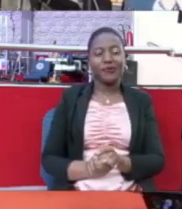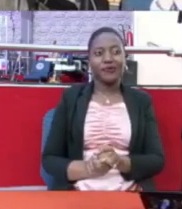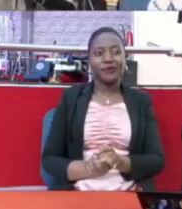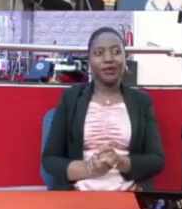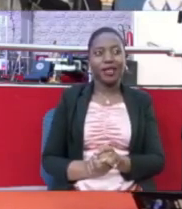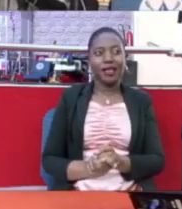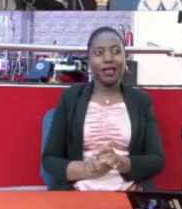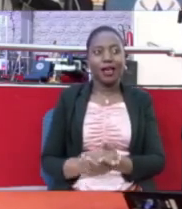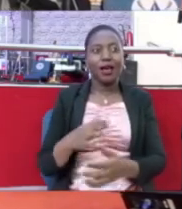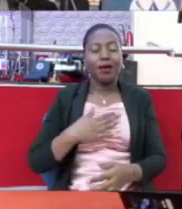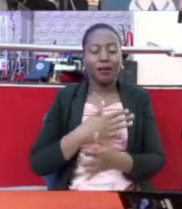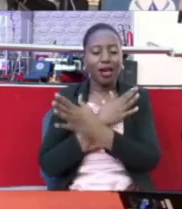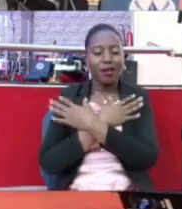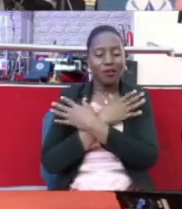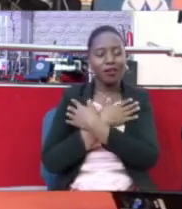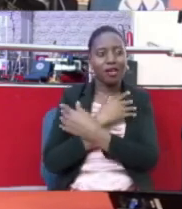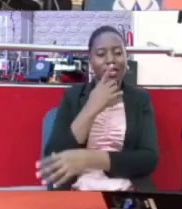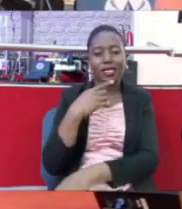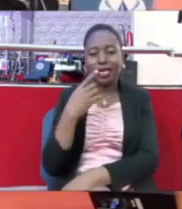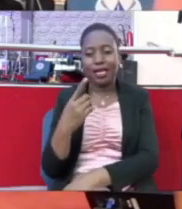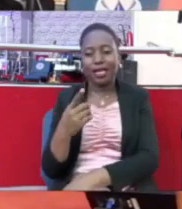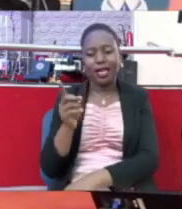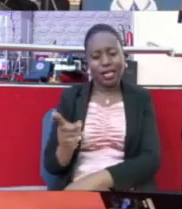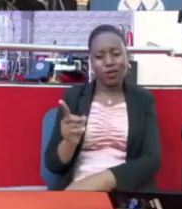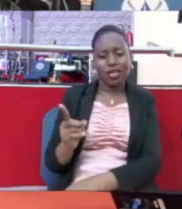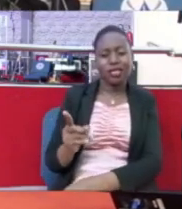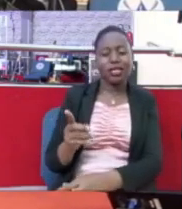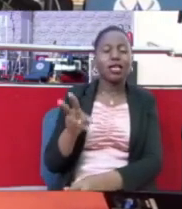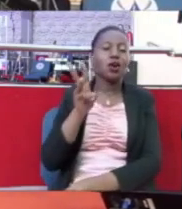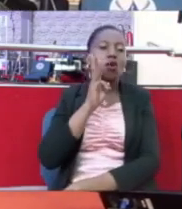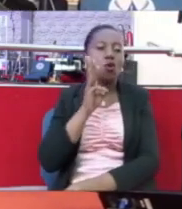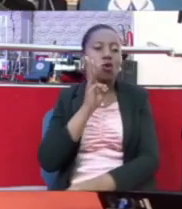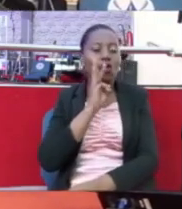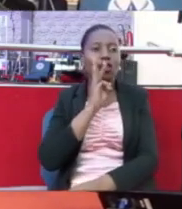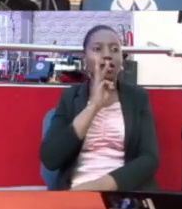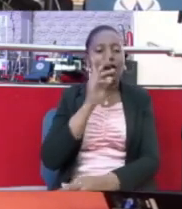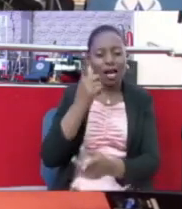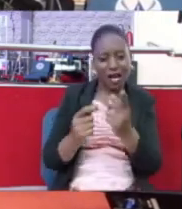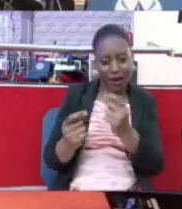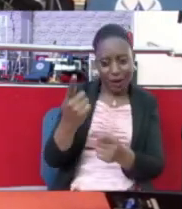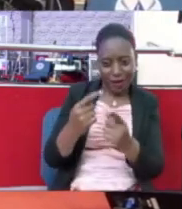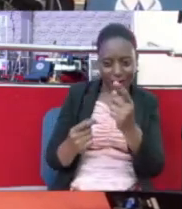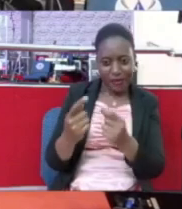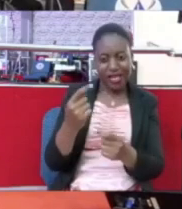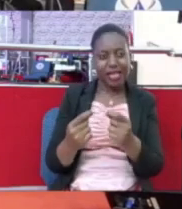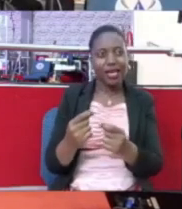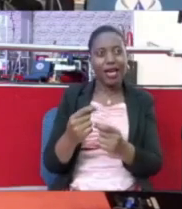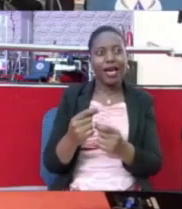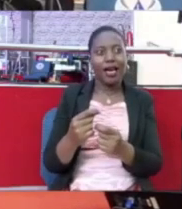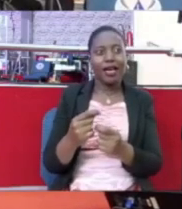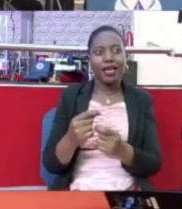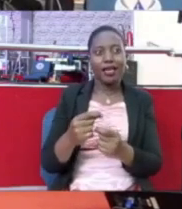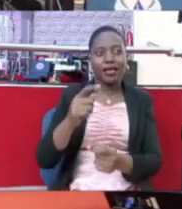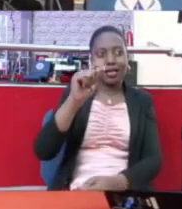it is water and milk and 2 tea bags. Rafiki yangu alipata tu maji na maziwa na majani tu pale.